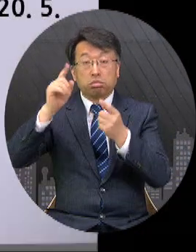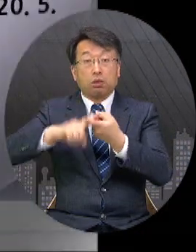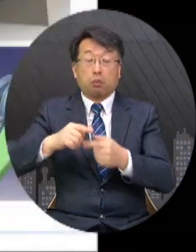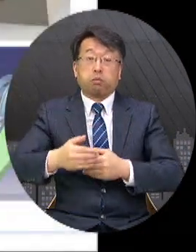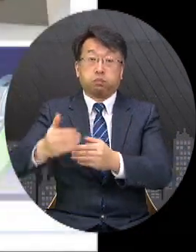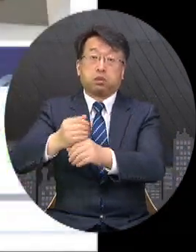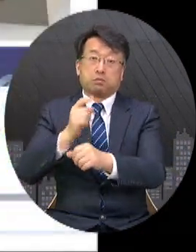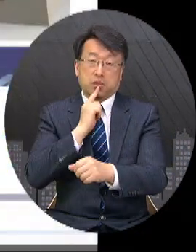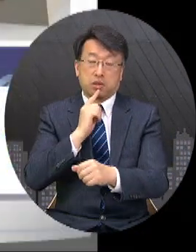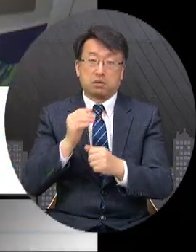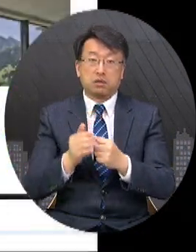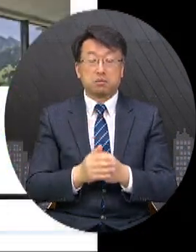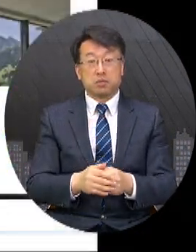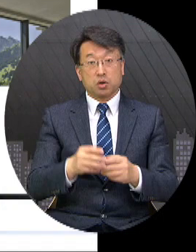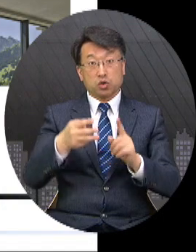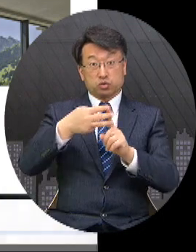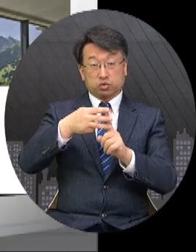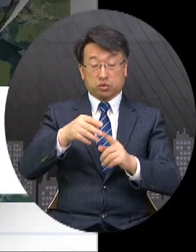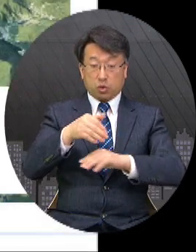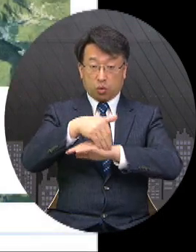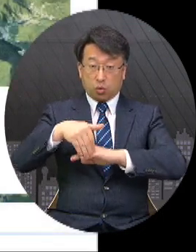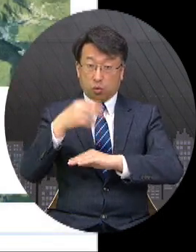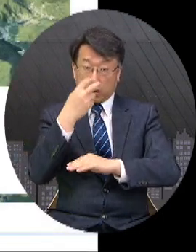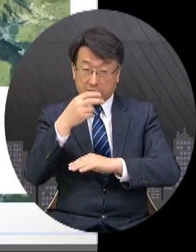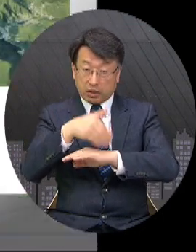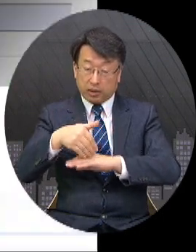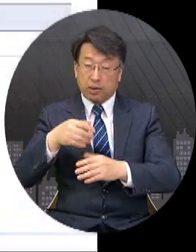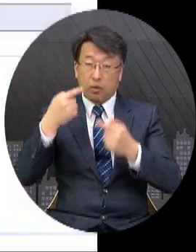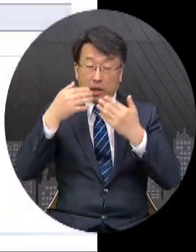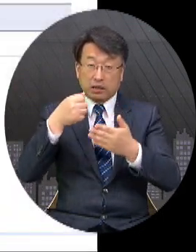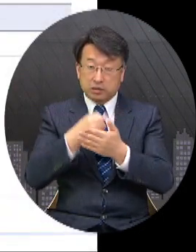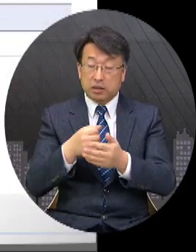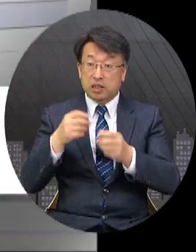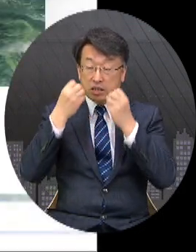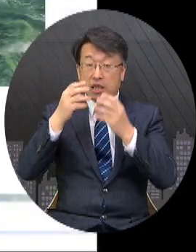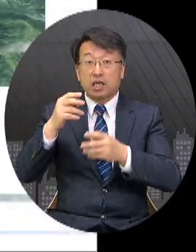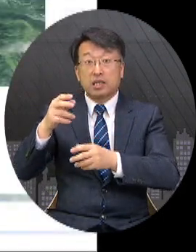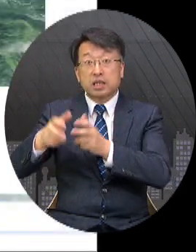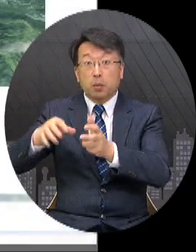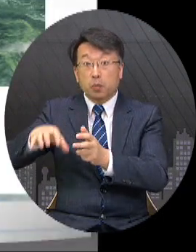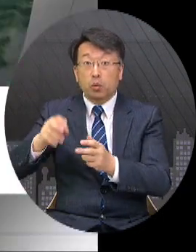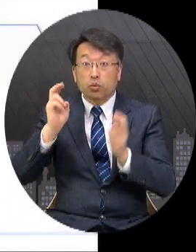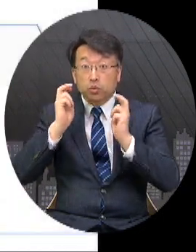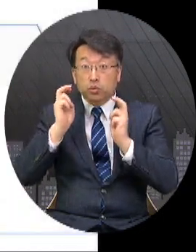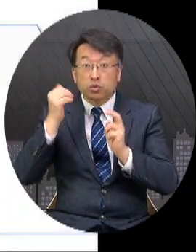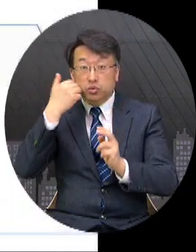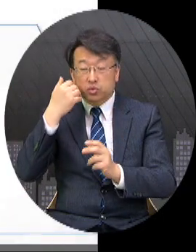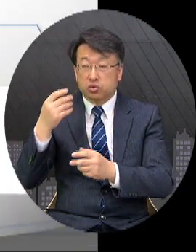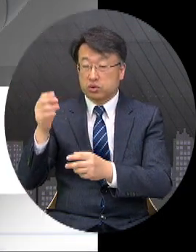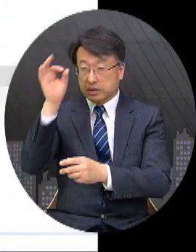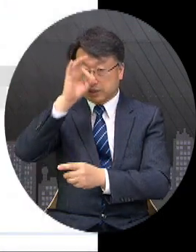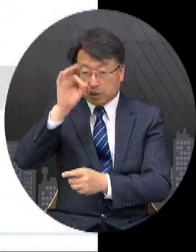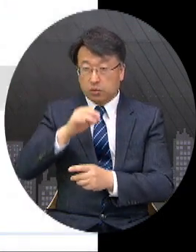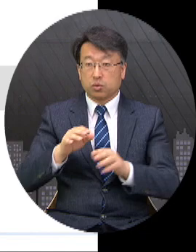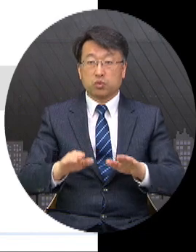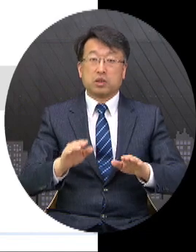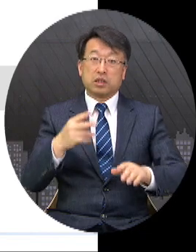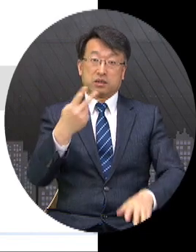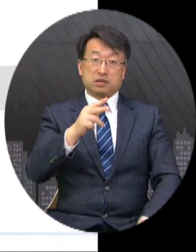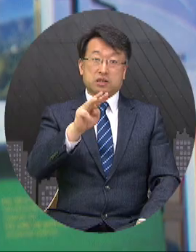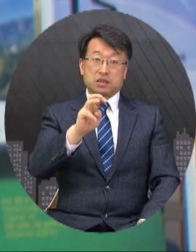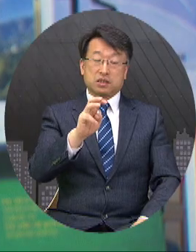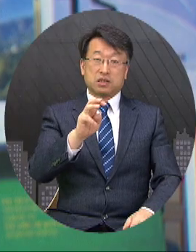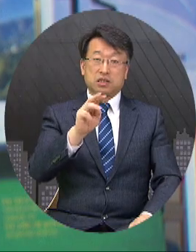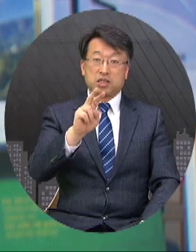위해 연말까지 군 관리 계획을 결정하고 새 사업자를 찾은 뒤 2023년 6월부터 공사를 시작할